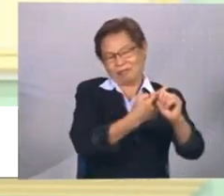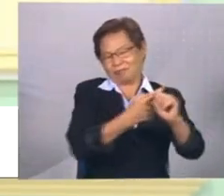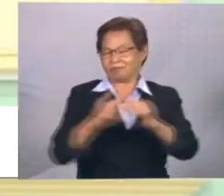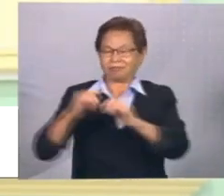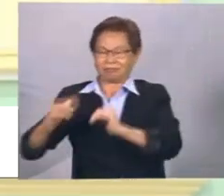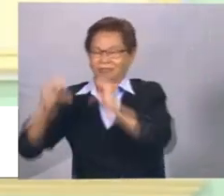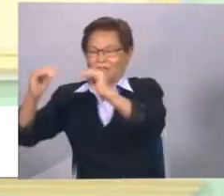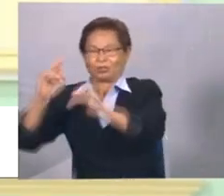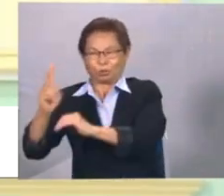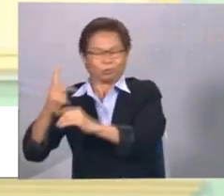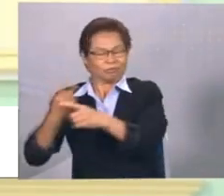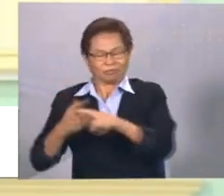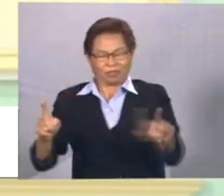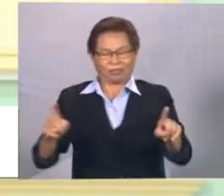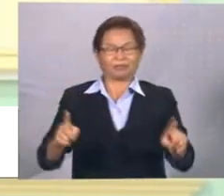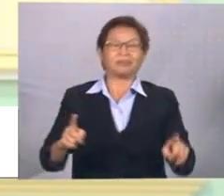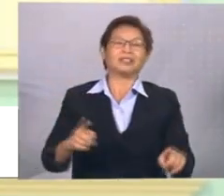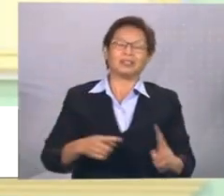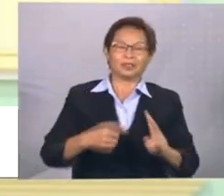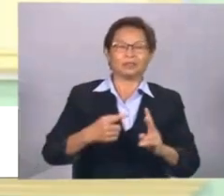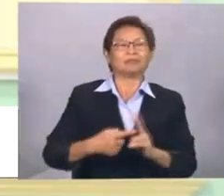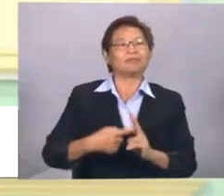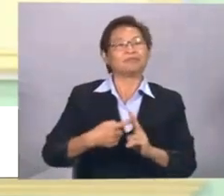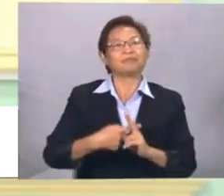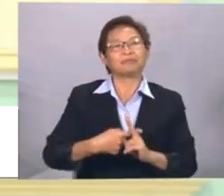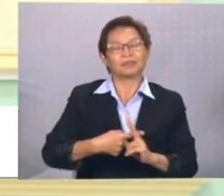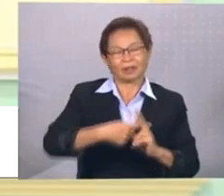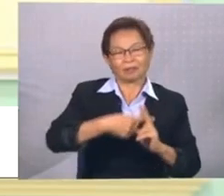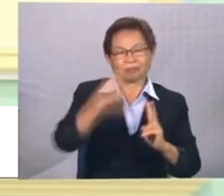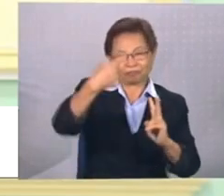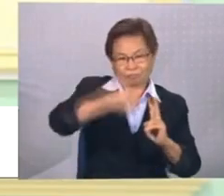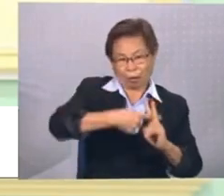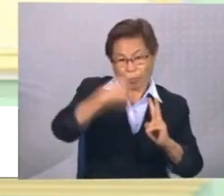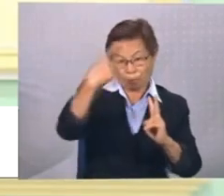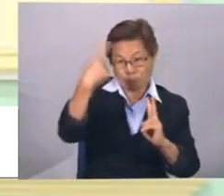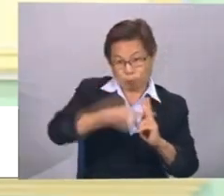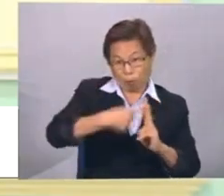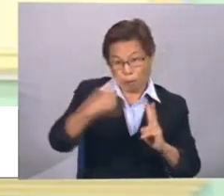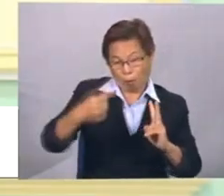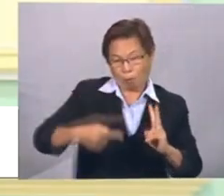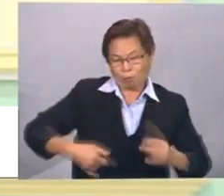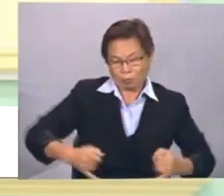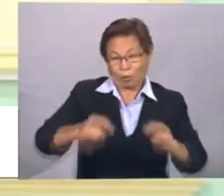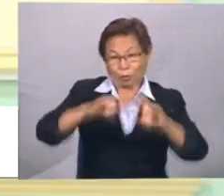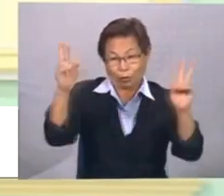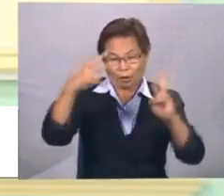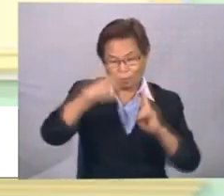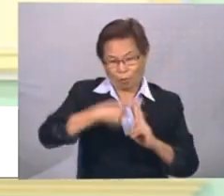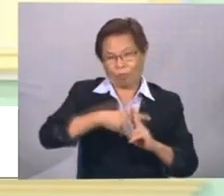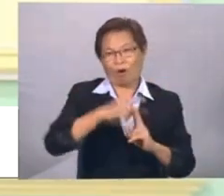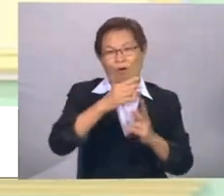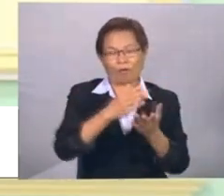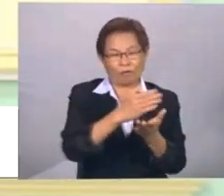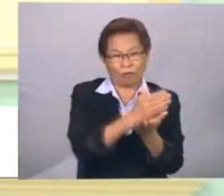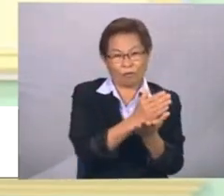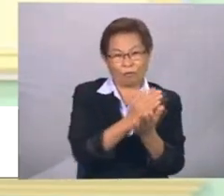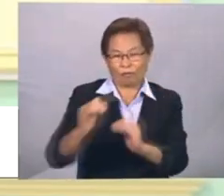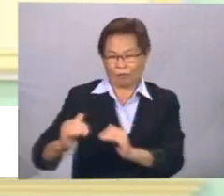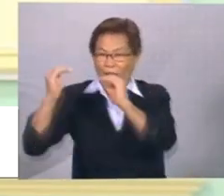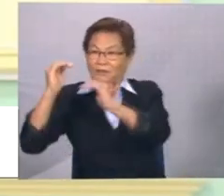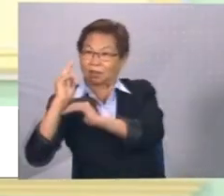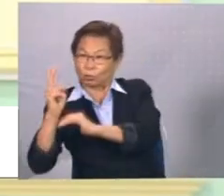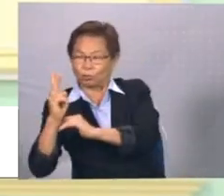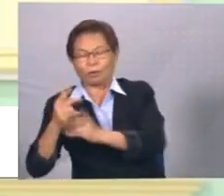Iya Jo sekatan yang kedua di pasar kedua nih masih lagi membenarkan